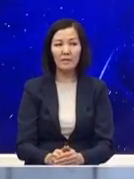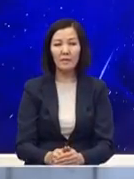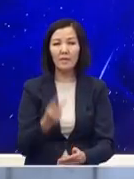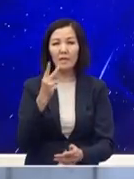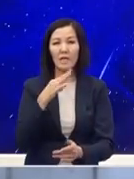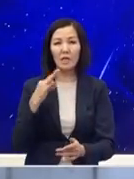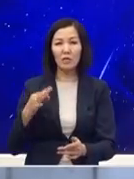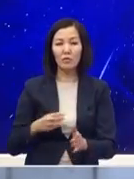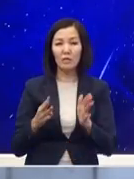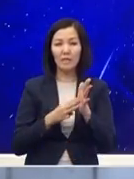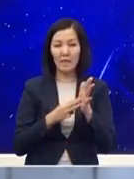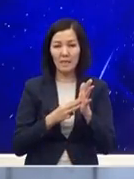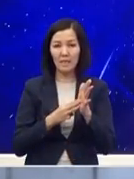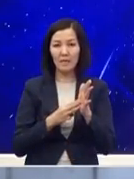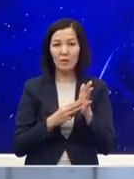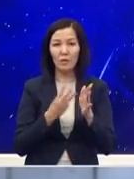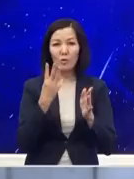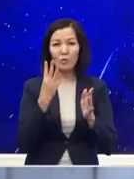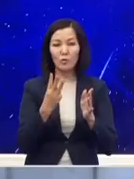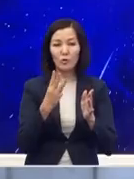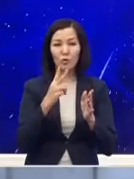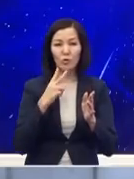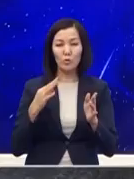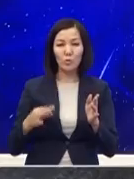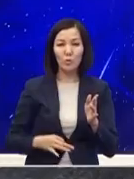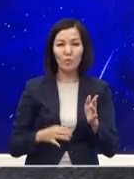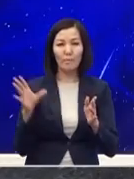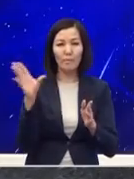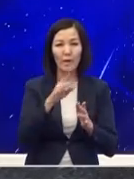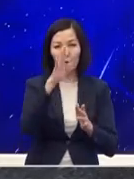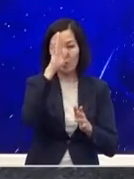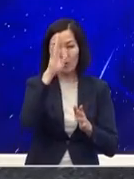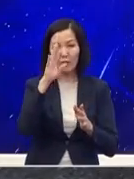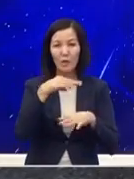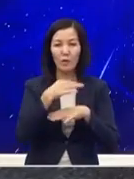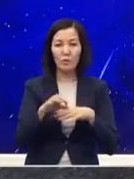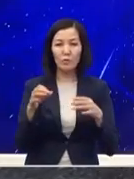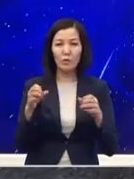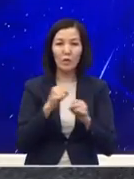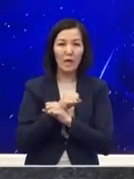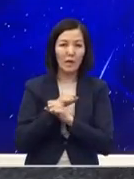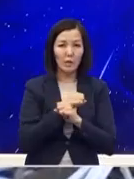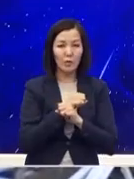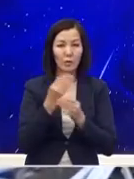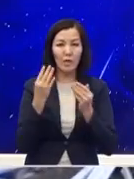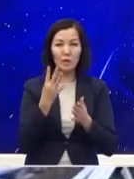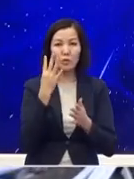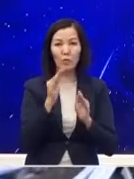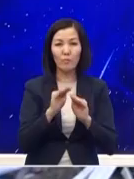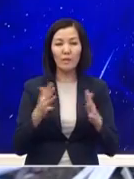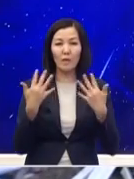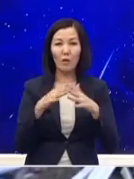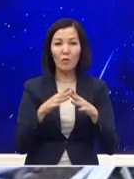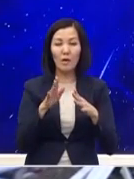2-нчи улум 8 жашта, 3-нчи улум 4 жашта улдар. Азыр күзгү каникул. Осу себепти отагасы 4 баласын ауылга